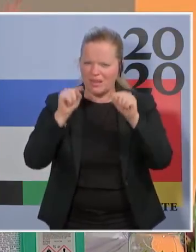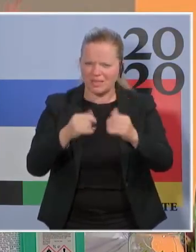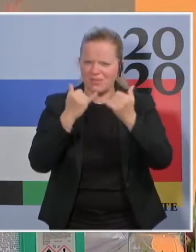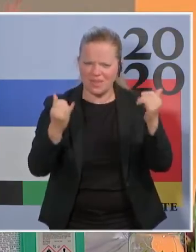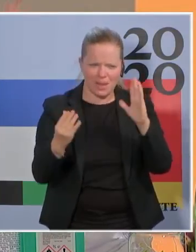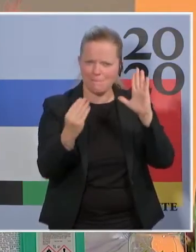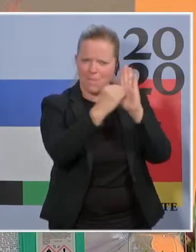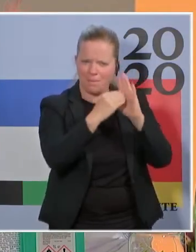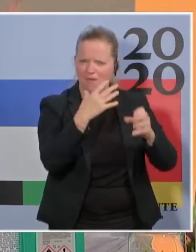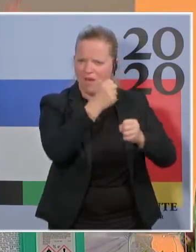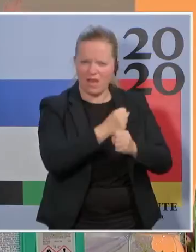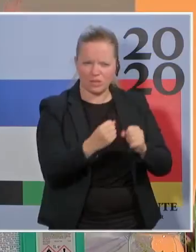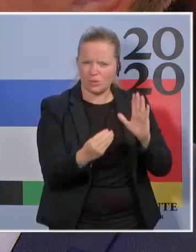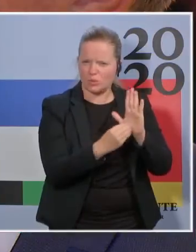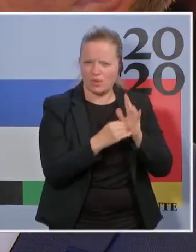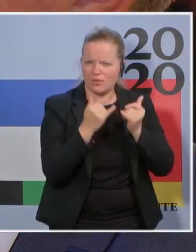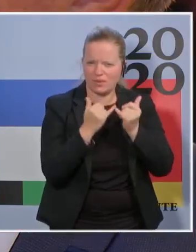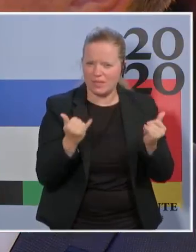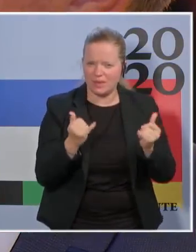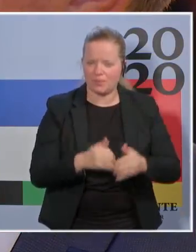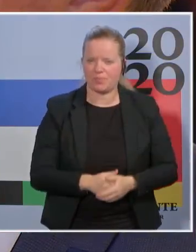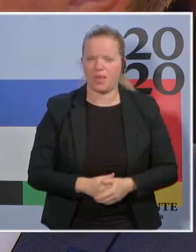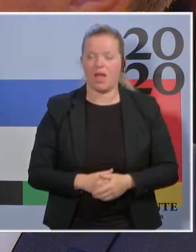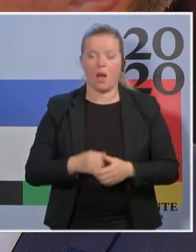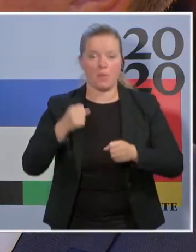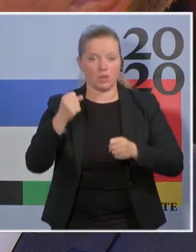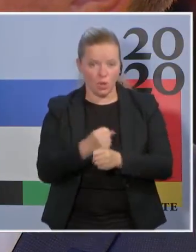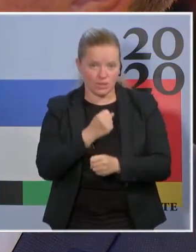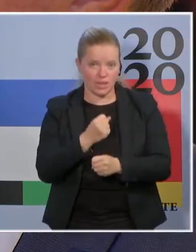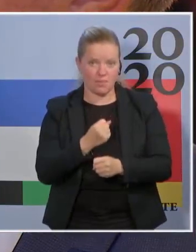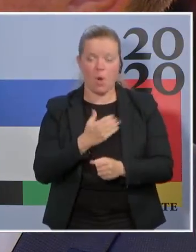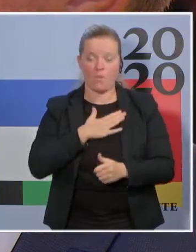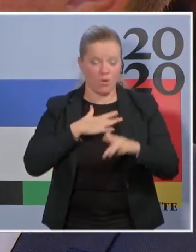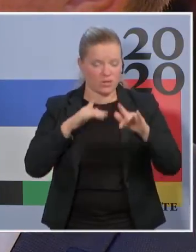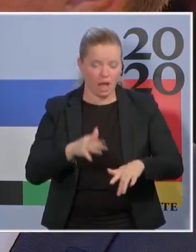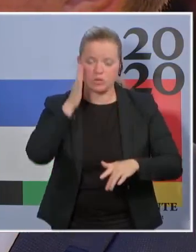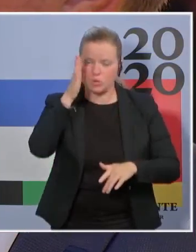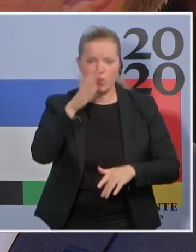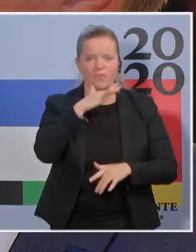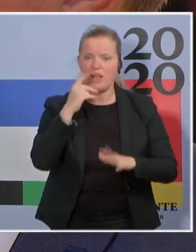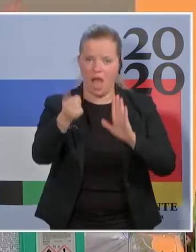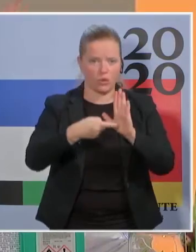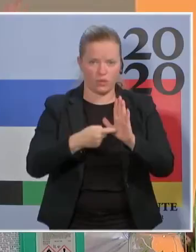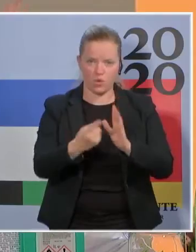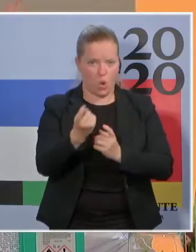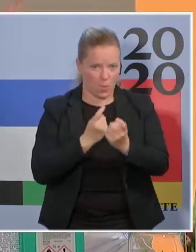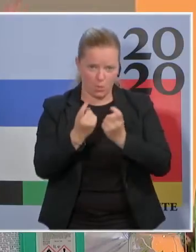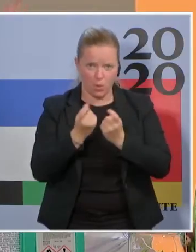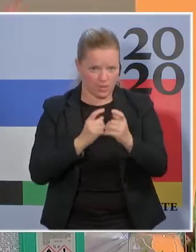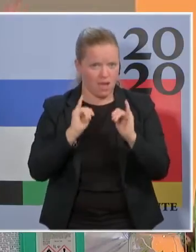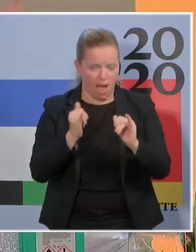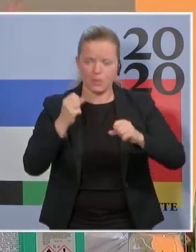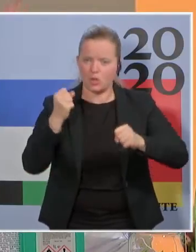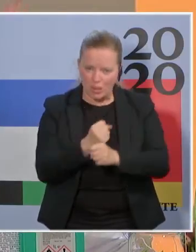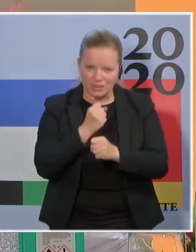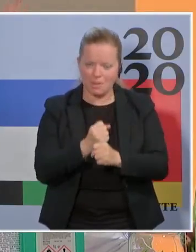abbilden lassen? Und trotzdem meine ich, trotz aller Herausforderungen der Zukunft wird sie weiterhin,